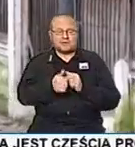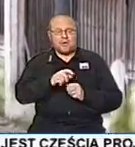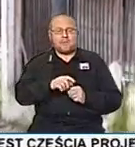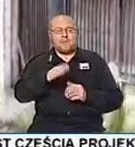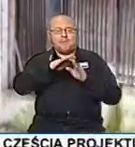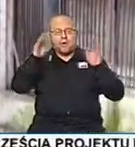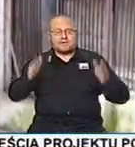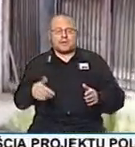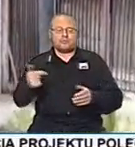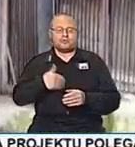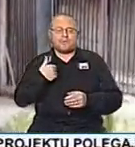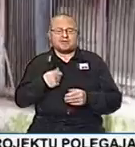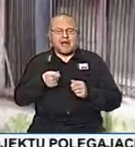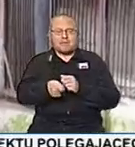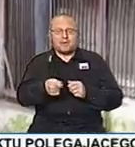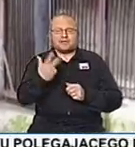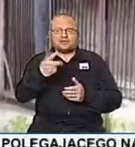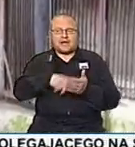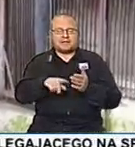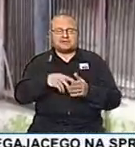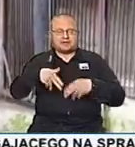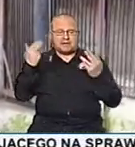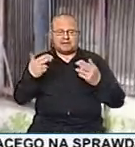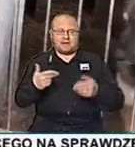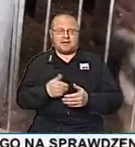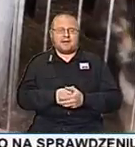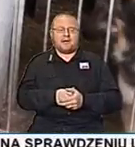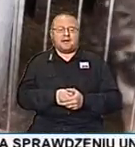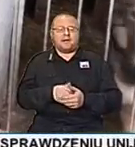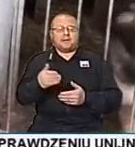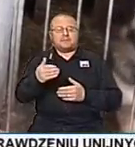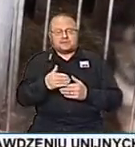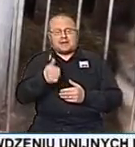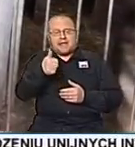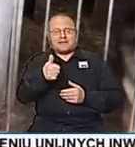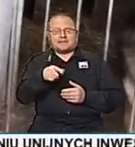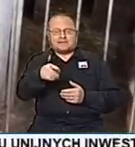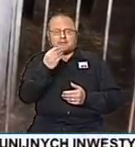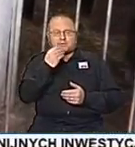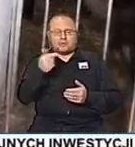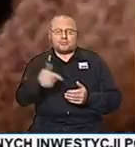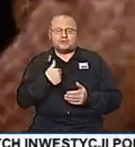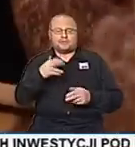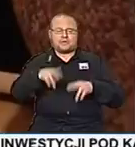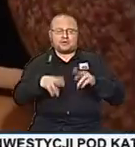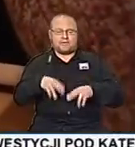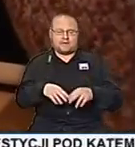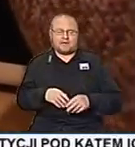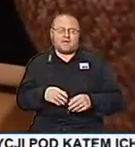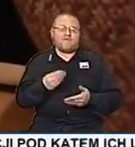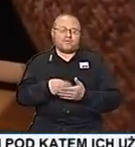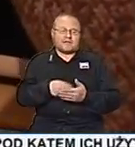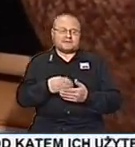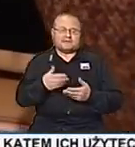boksach, muszą być karmione 3 razy dziennie. Dzięki temu aż tak nie marzną. Przynajmniej jeden z tych posiłków musi być gotowany. W Fundacji Niechciane